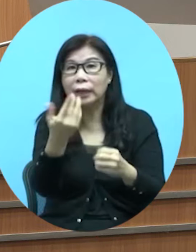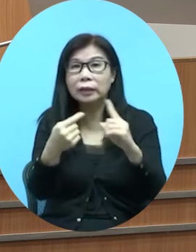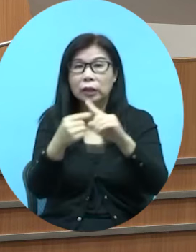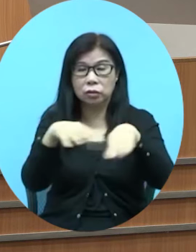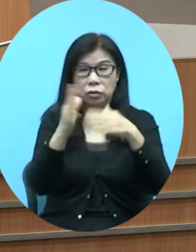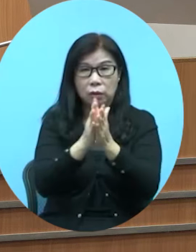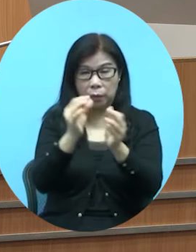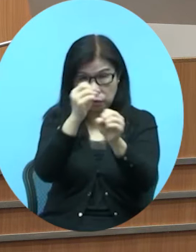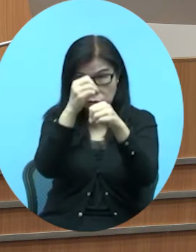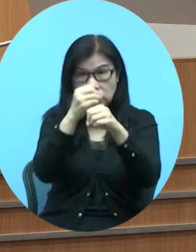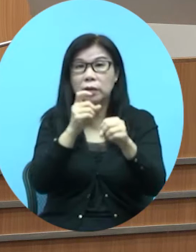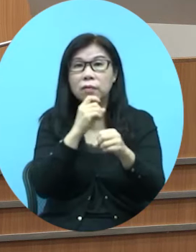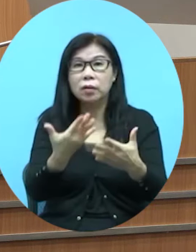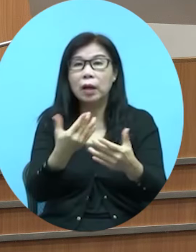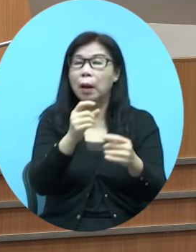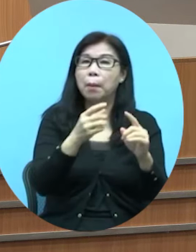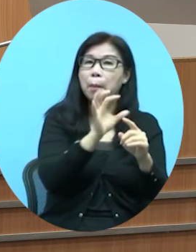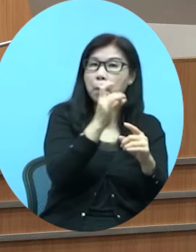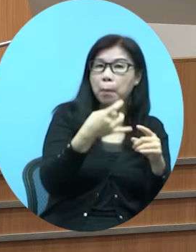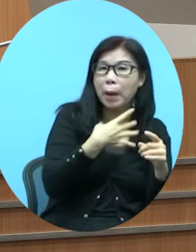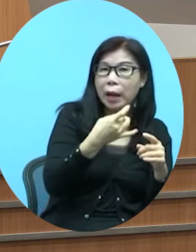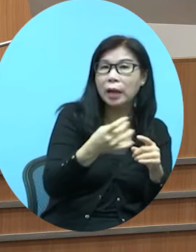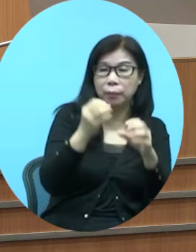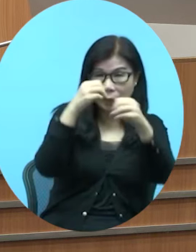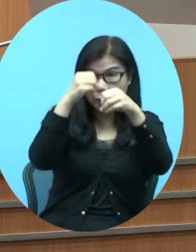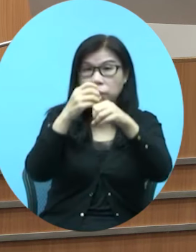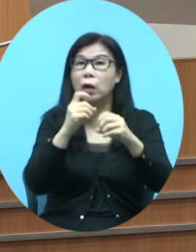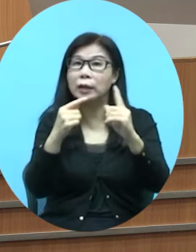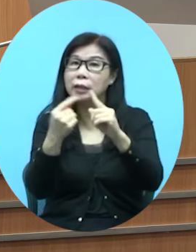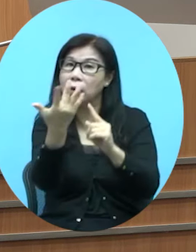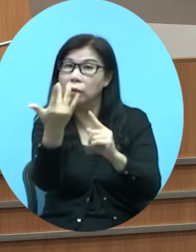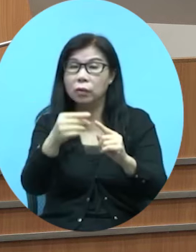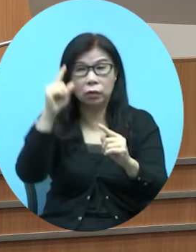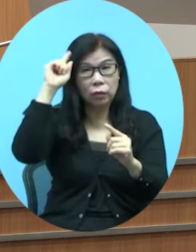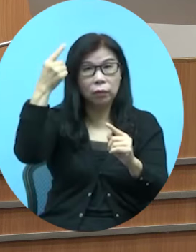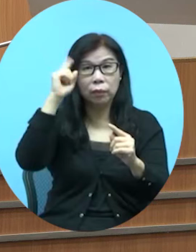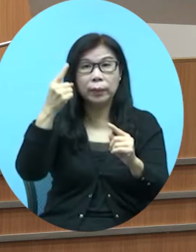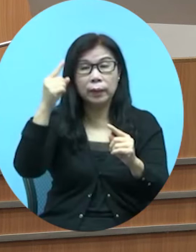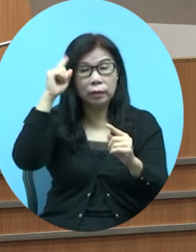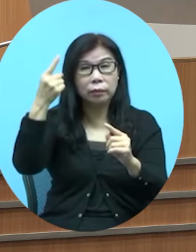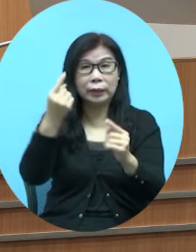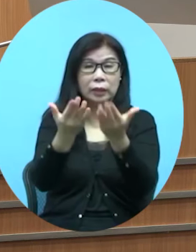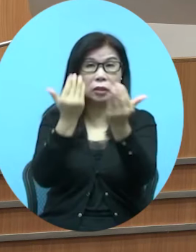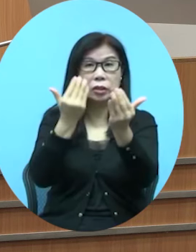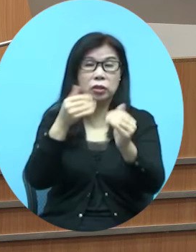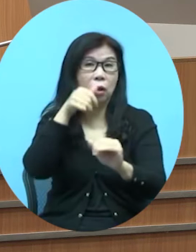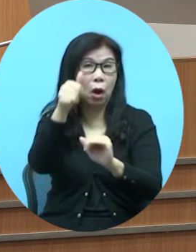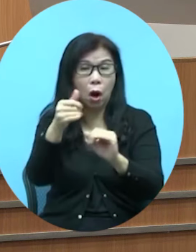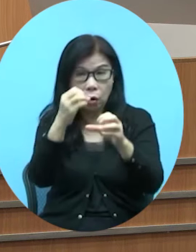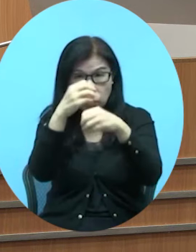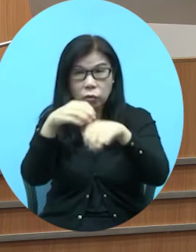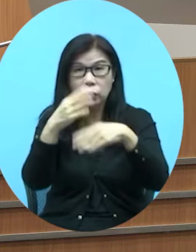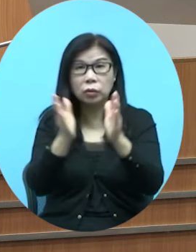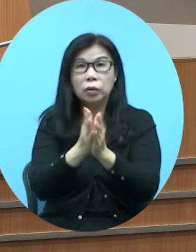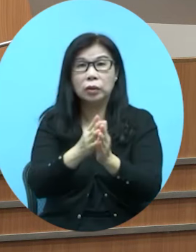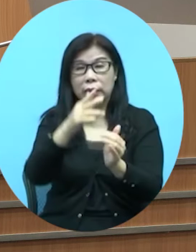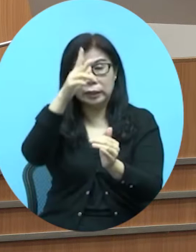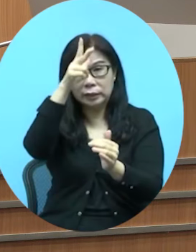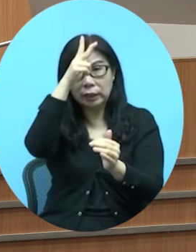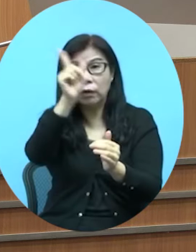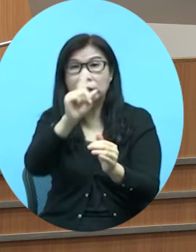了个检查就是还有多少人是没做的那他们如果明天之前即不去做的话呢就是处方怎么去跟